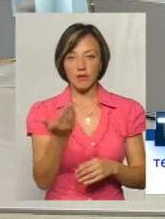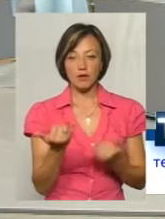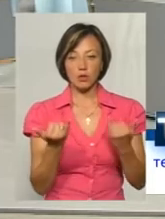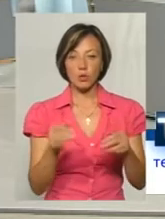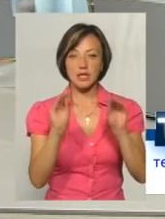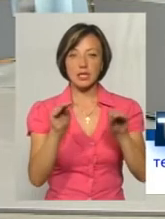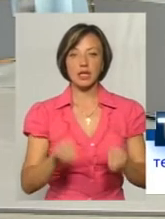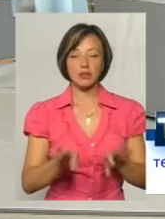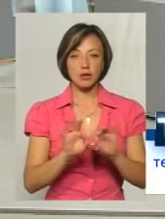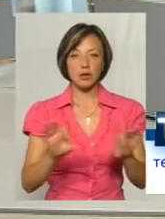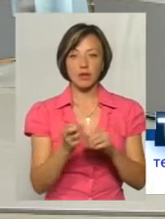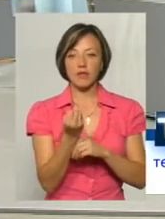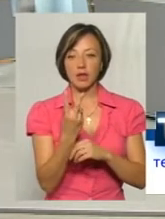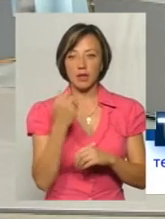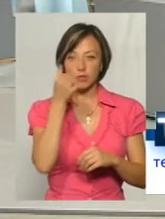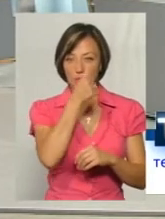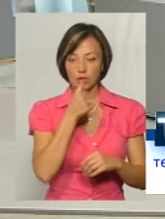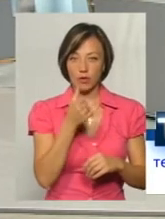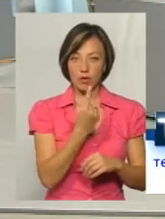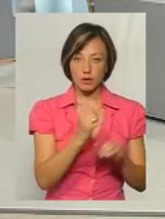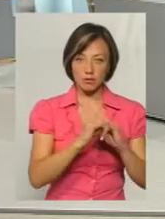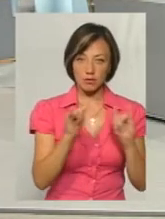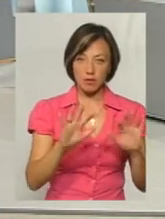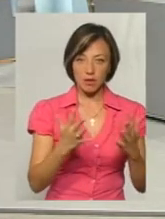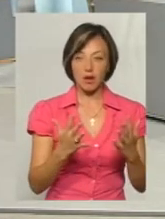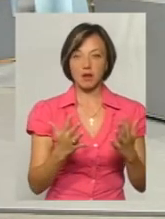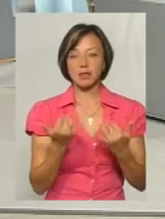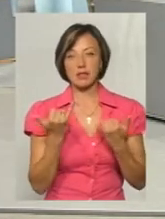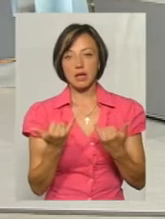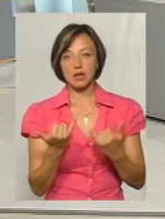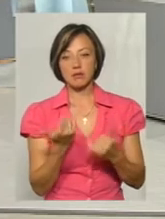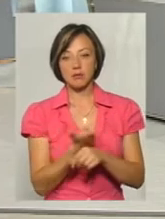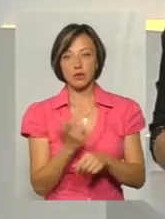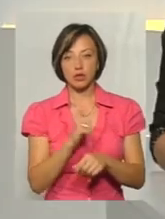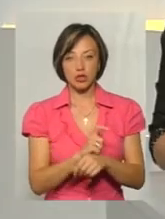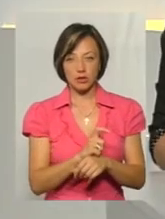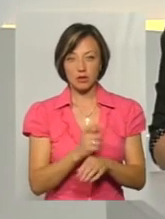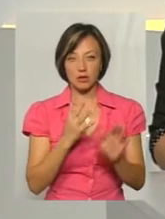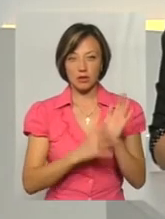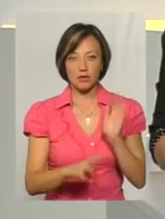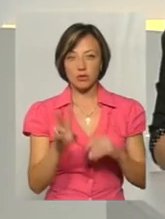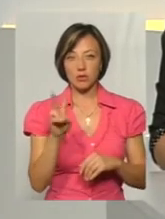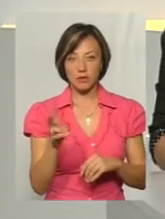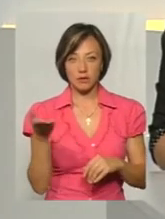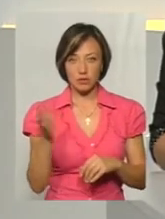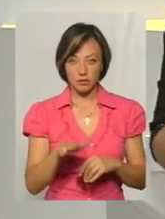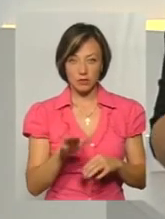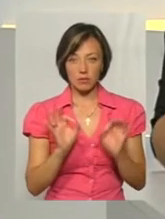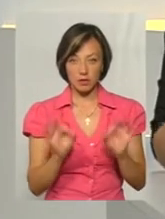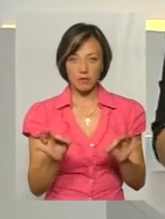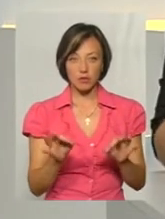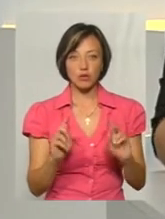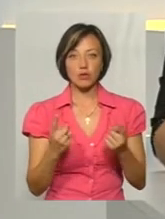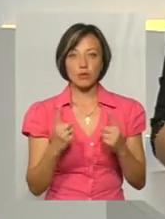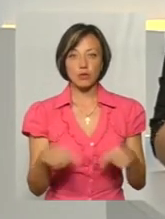сьогодні статистику. У 12-му році був один спалах, випадок, так? Да. Зараз цих спалахів скільки було? 92. Правильно?